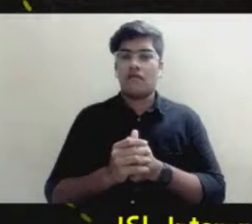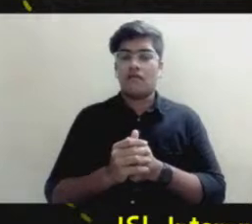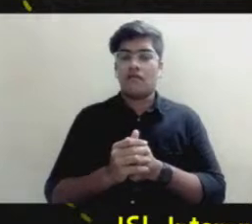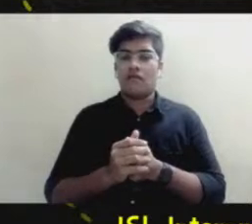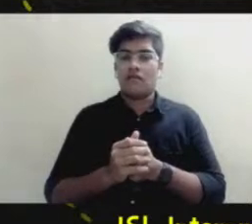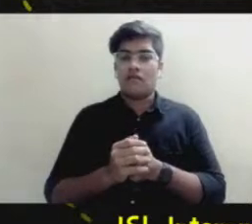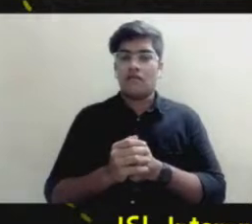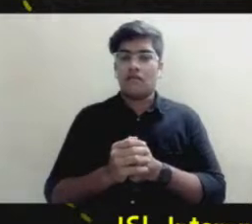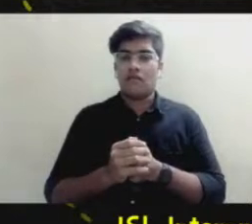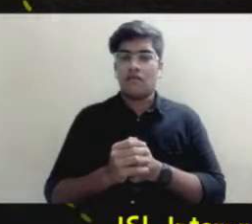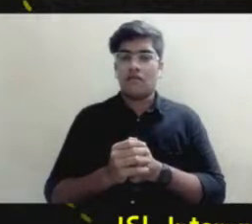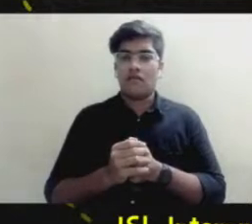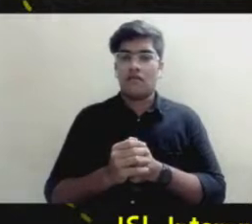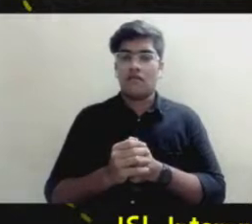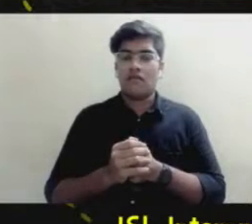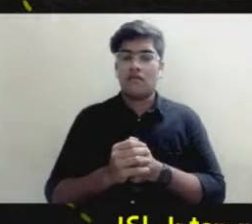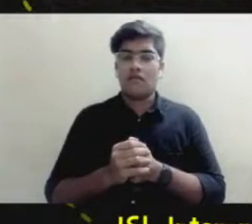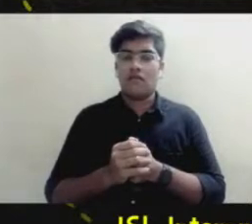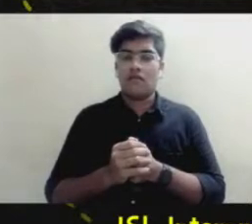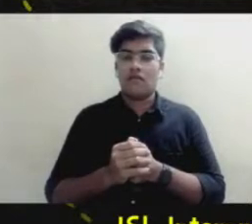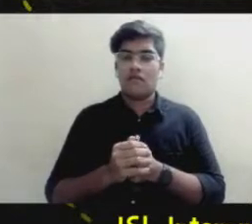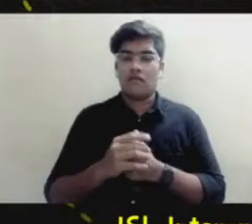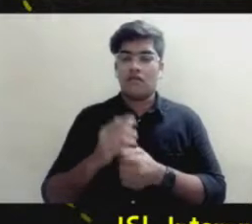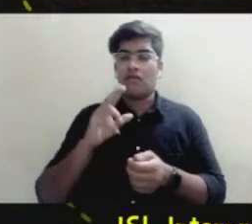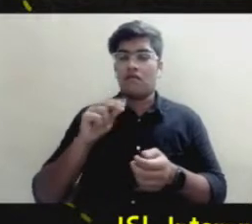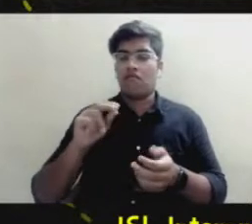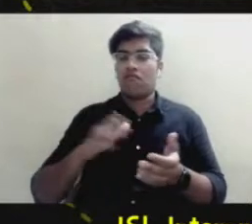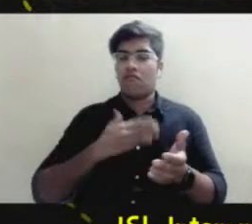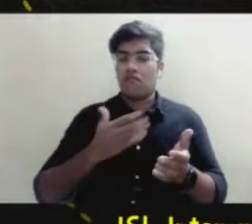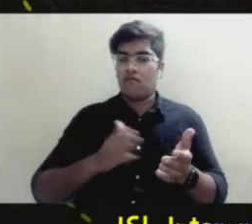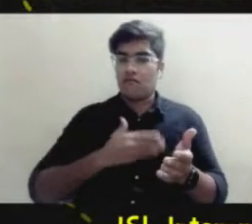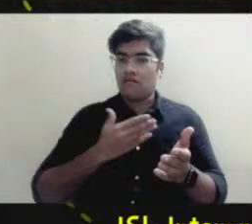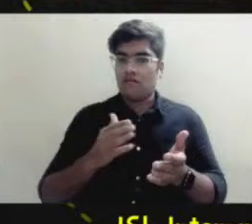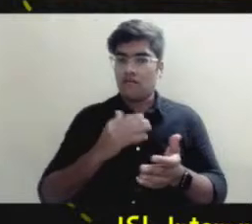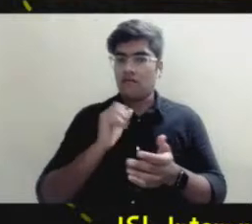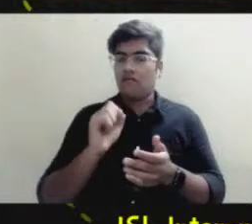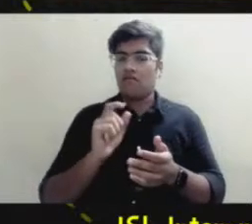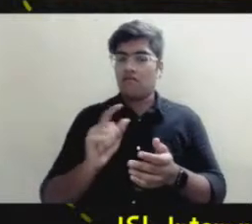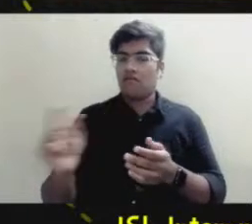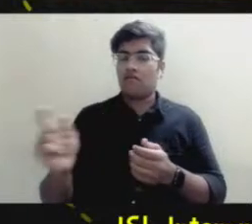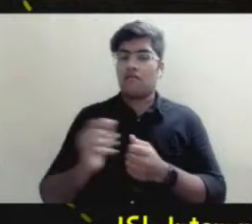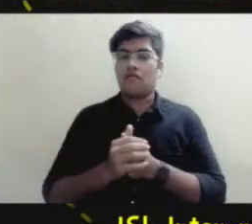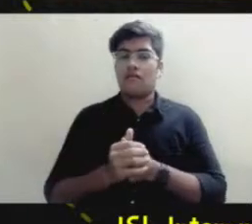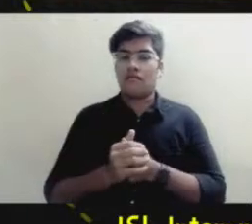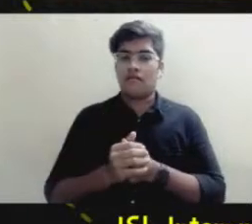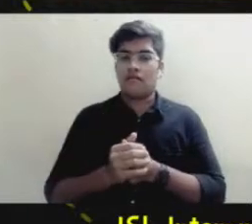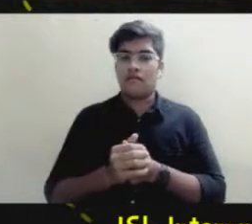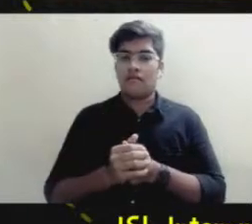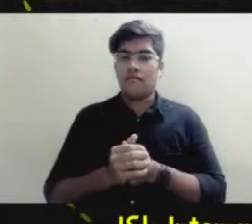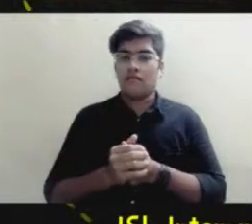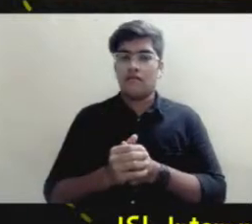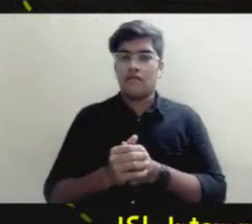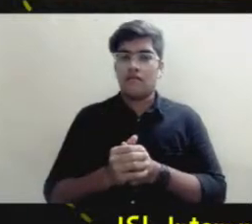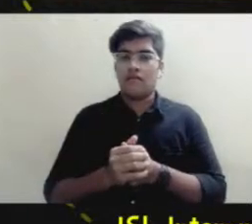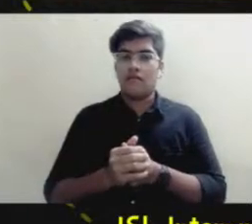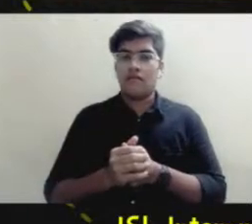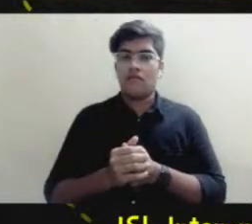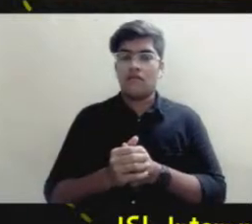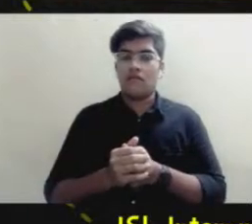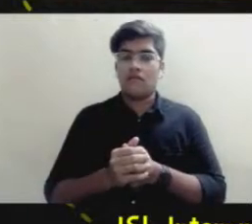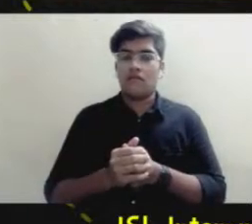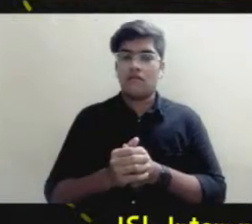लट उलझी सुलझा जा बालम माथे